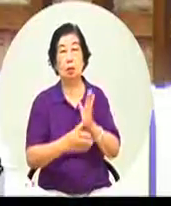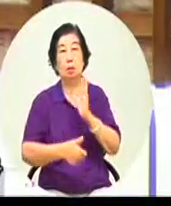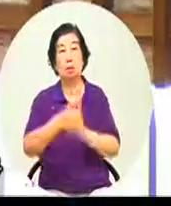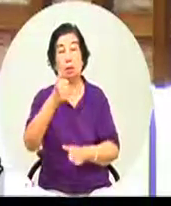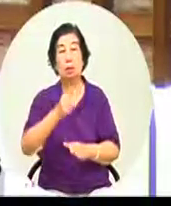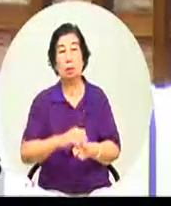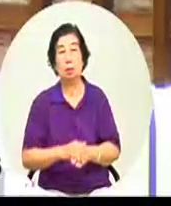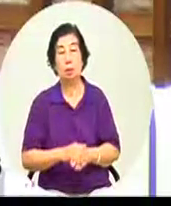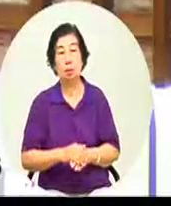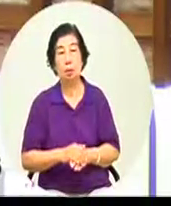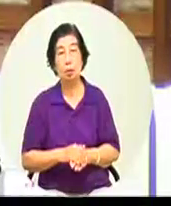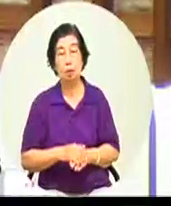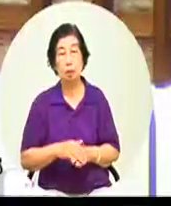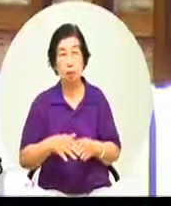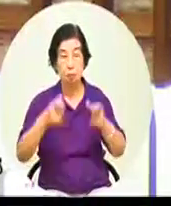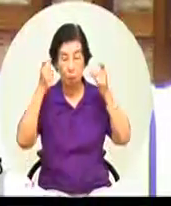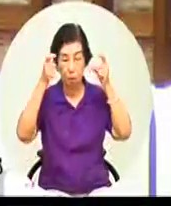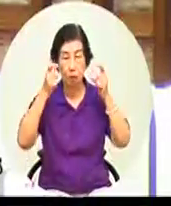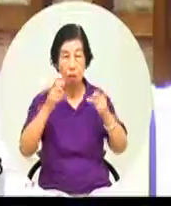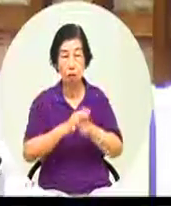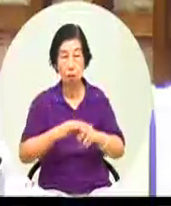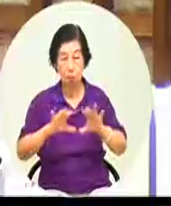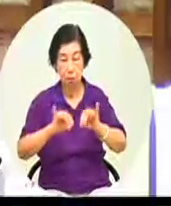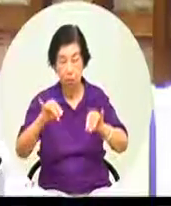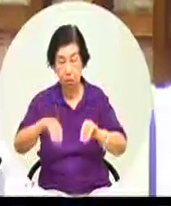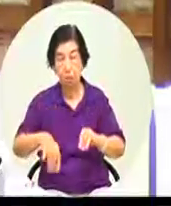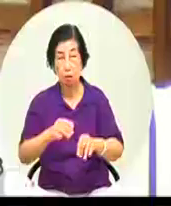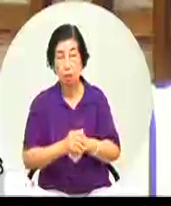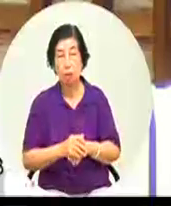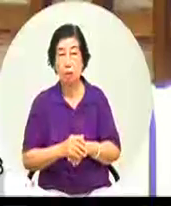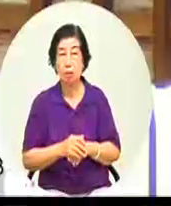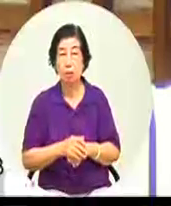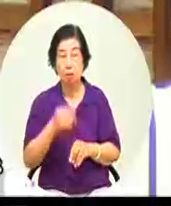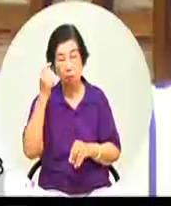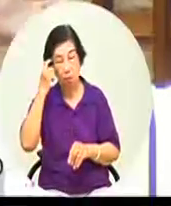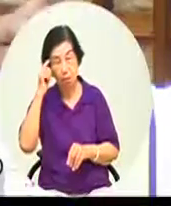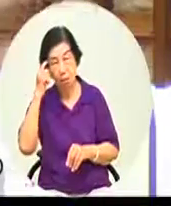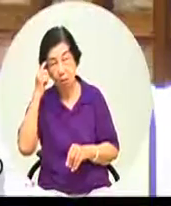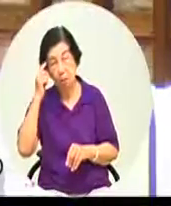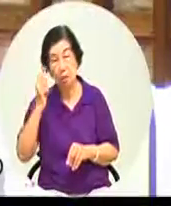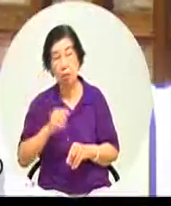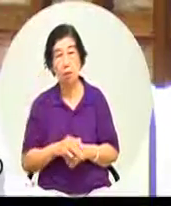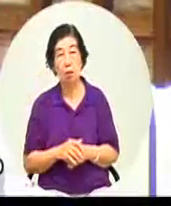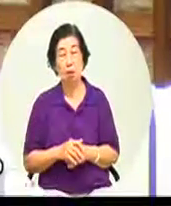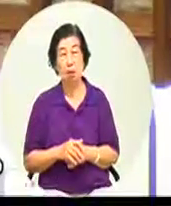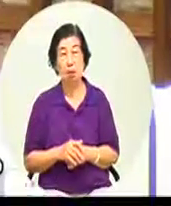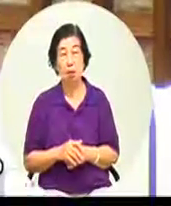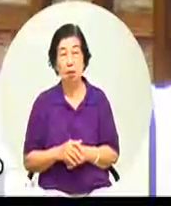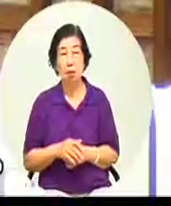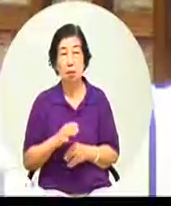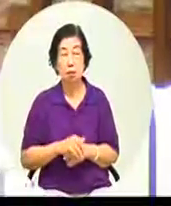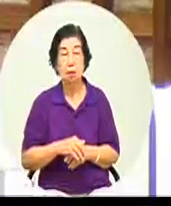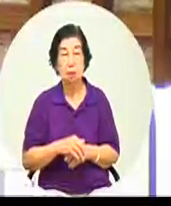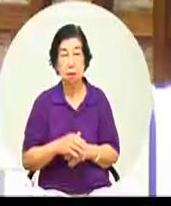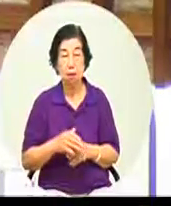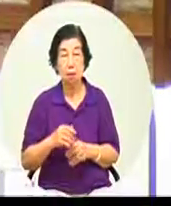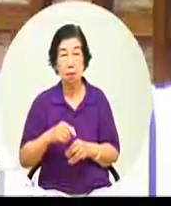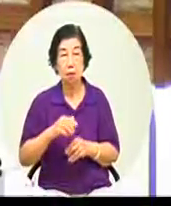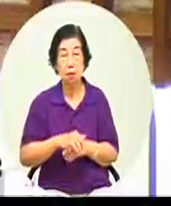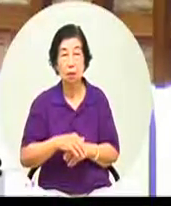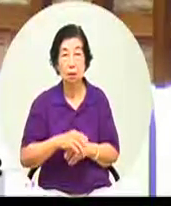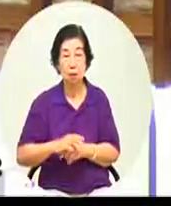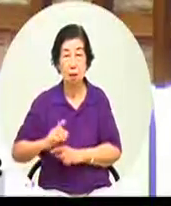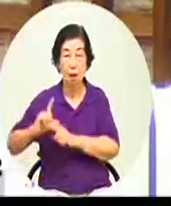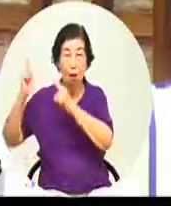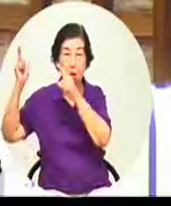政策。啊，这个看法啊，还有要怎么样来把这些东南亚地区的结合在一起，来到我们